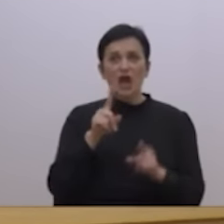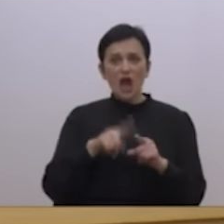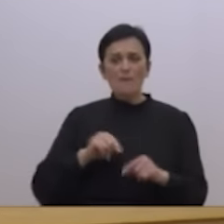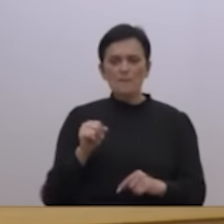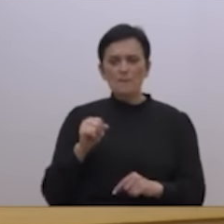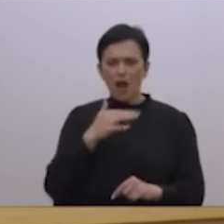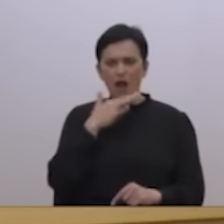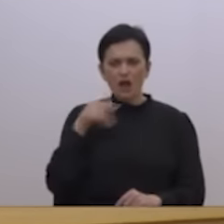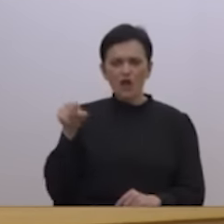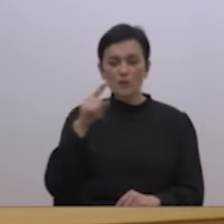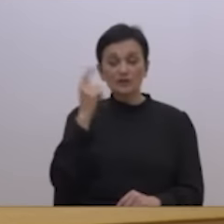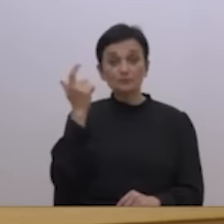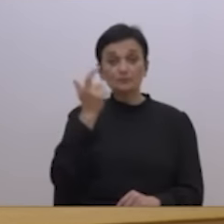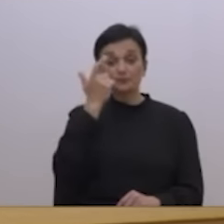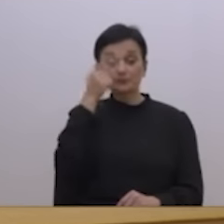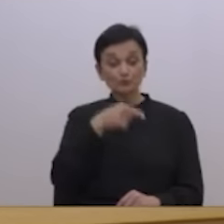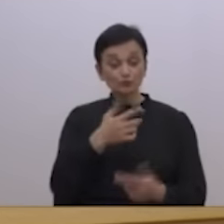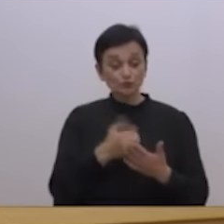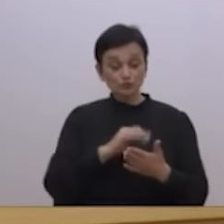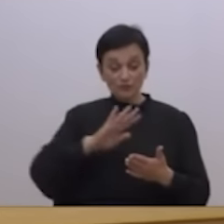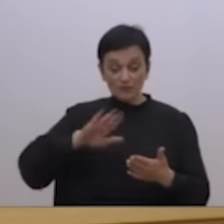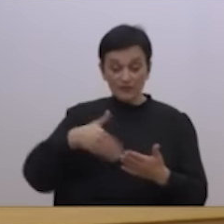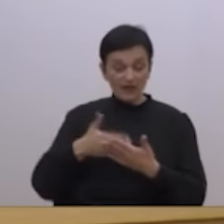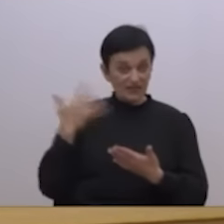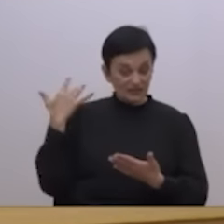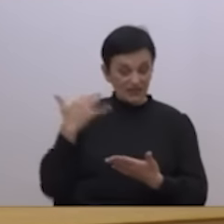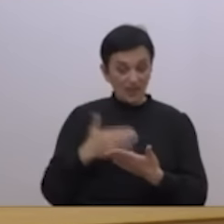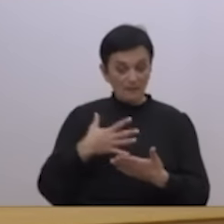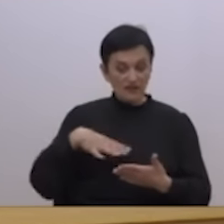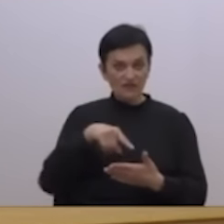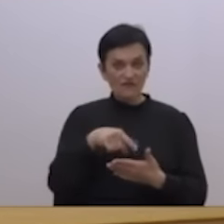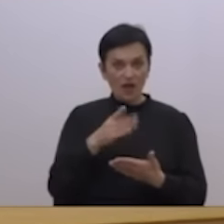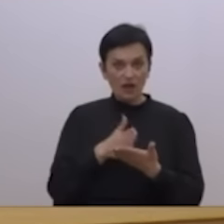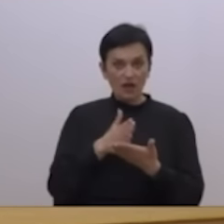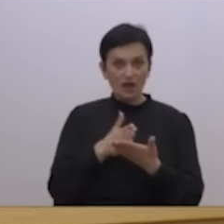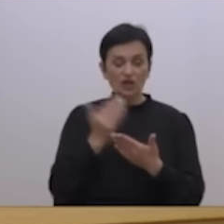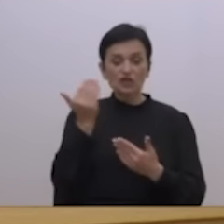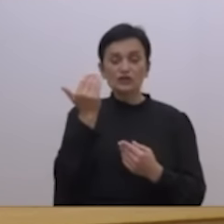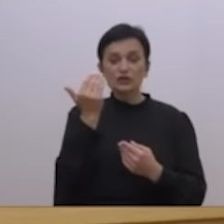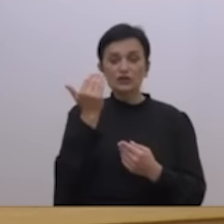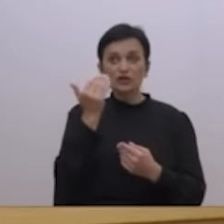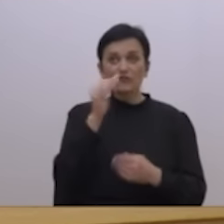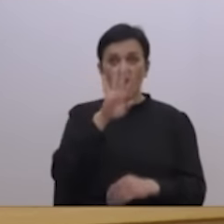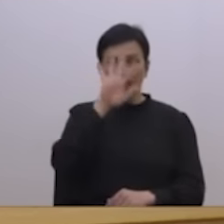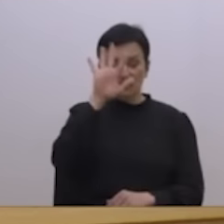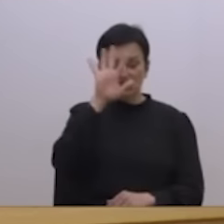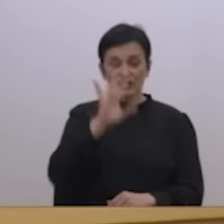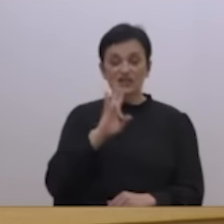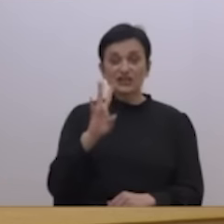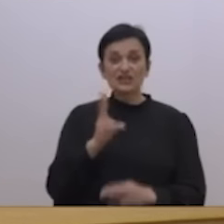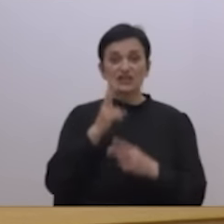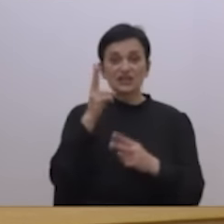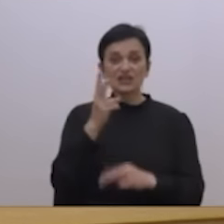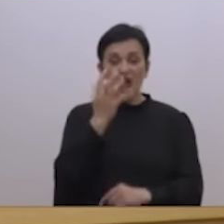რომელიც დამოუკიდებლობის მოპოვიდა დღემდე ამ ქვეყანამ შეიძინა. თქვენ წახვედით ირანში და ჰეზბოლა და